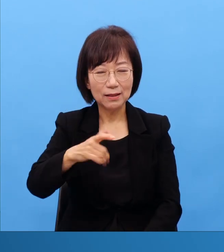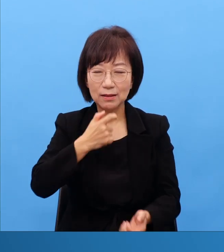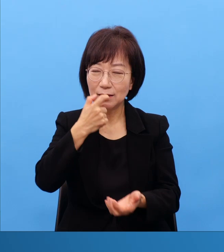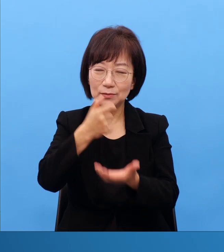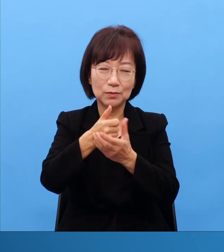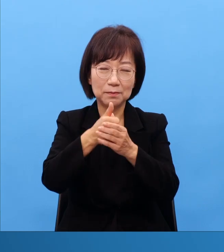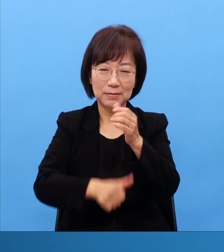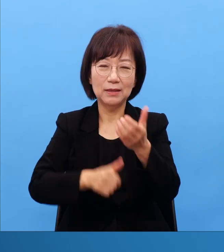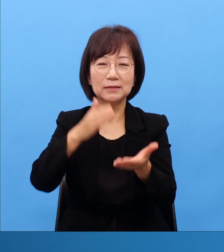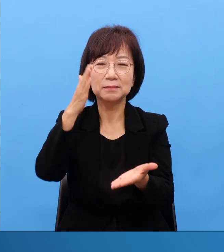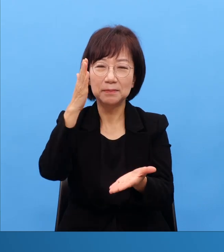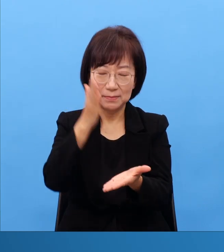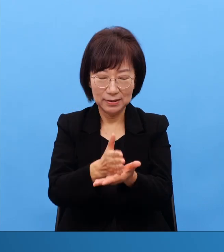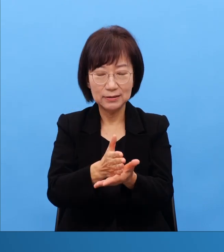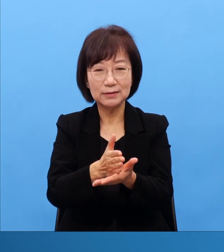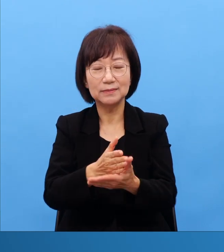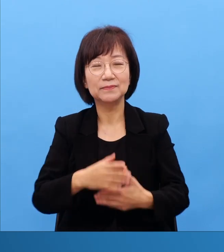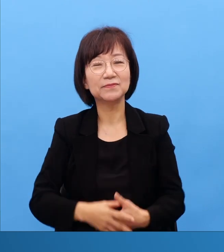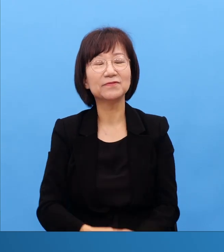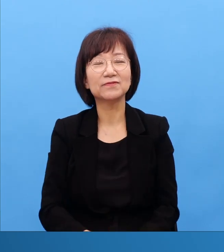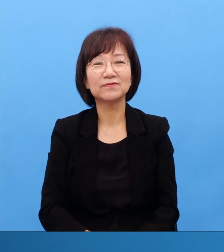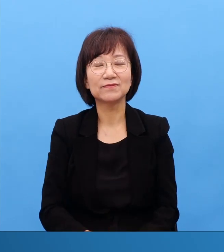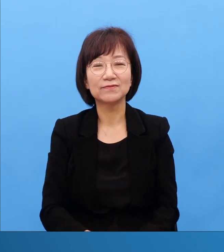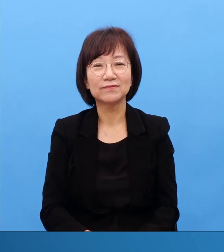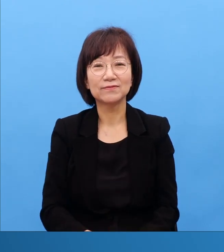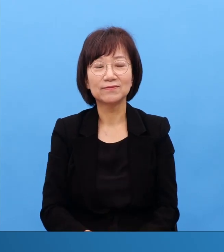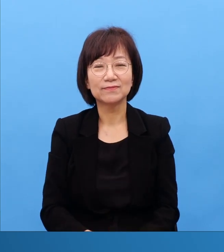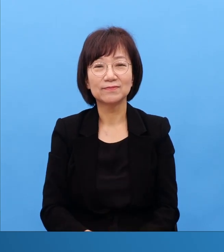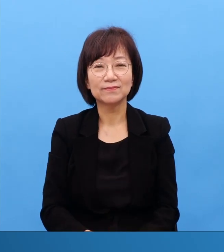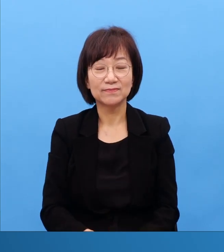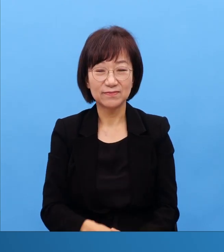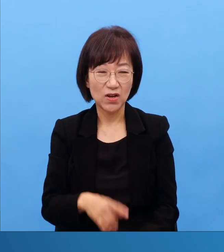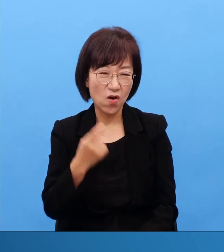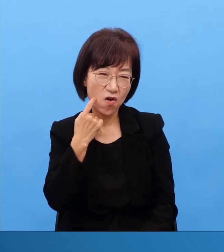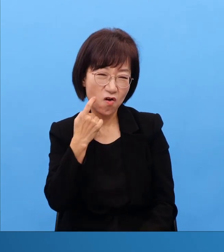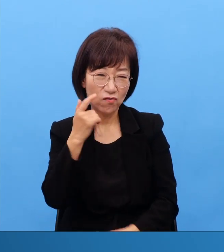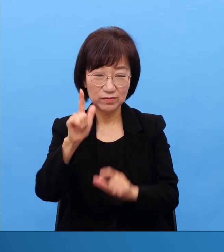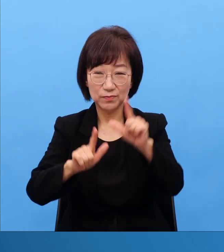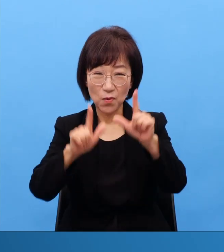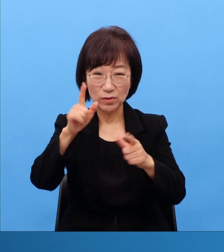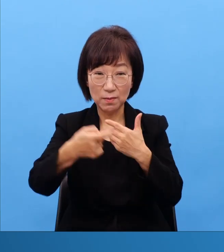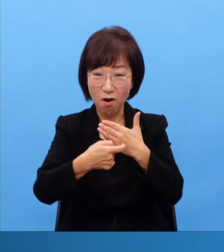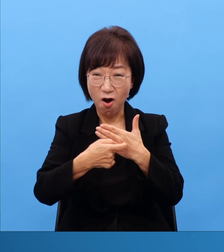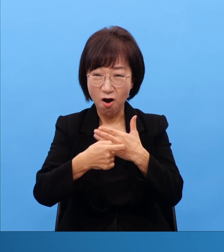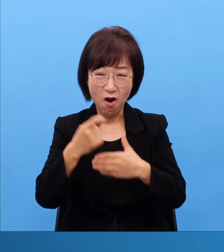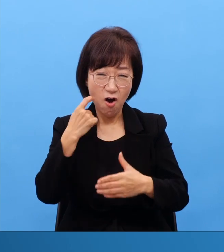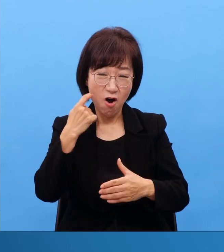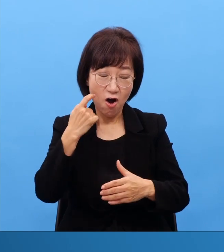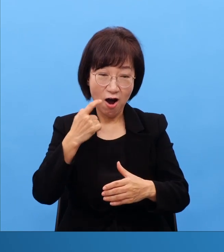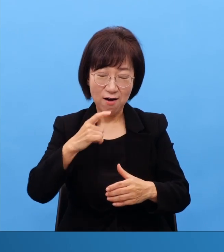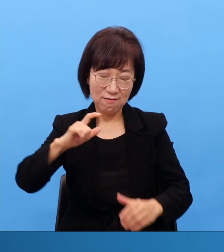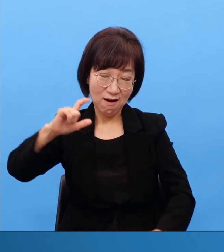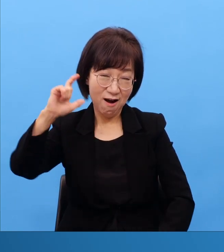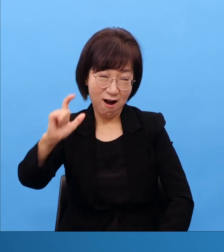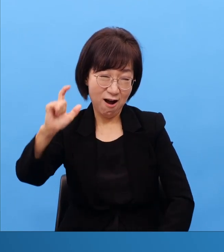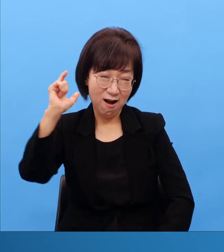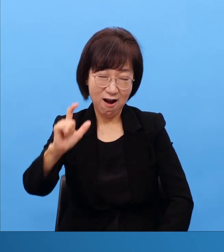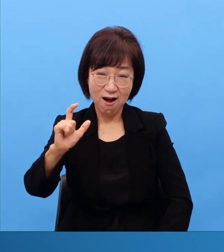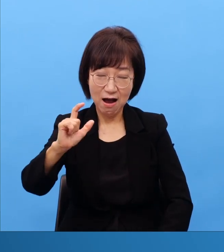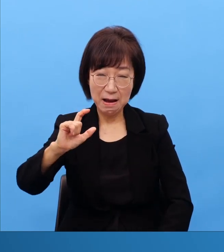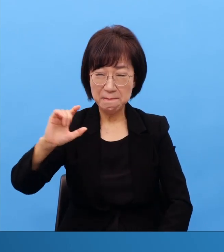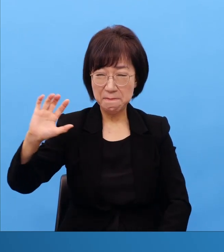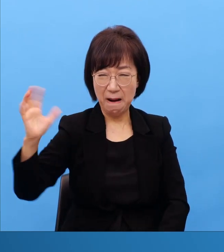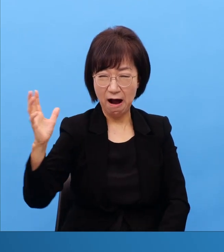so many storms assail us. But all of that is a facade. 속지 마라. So you must not fear. 워낙 강한 바람이니까 뭐 강하게